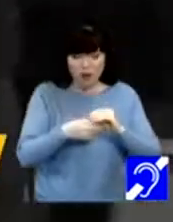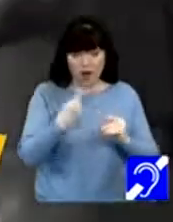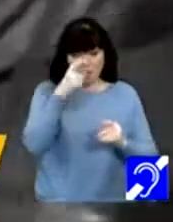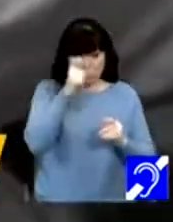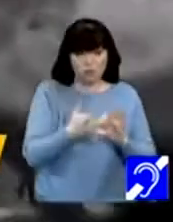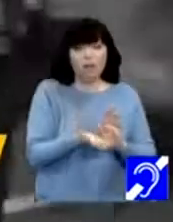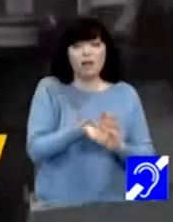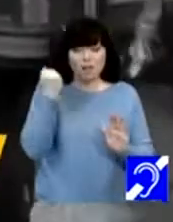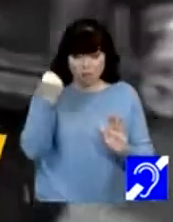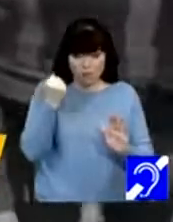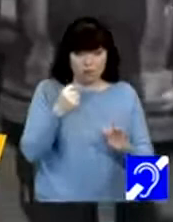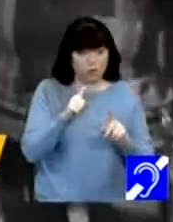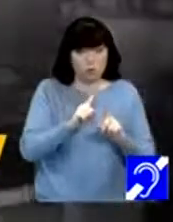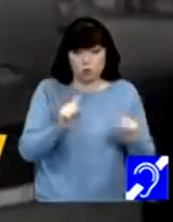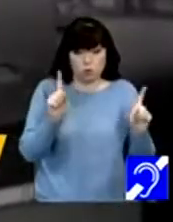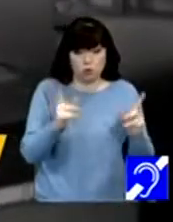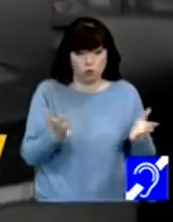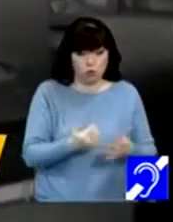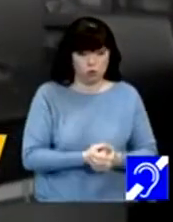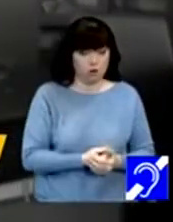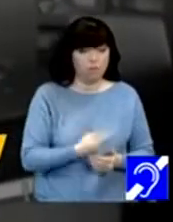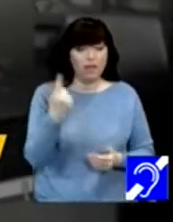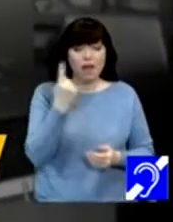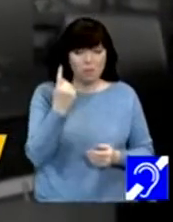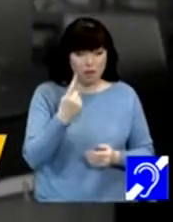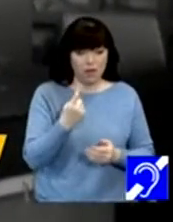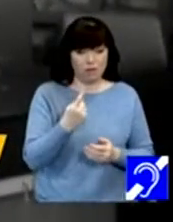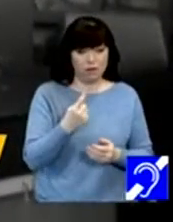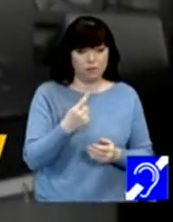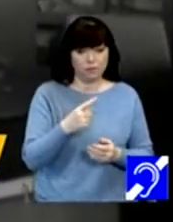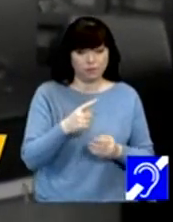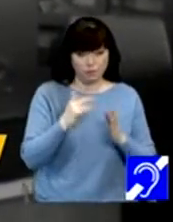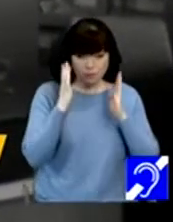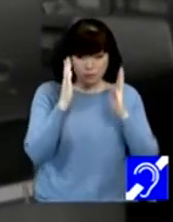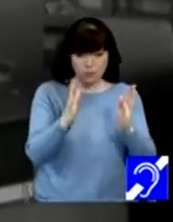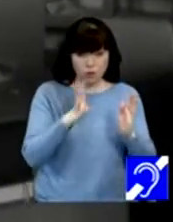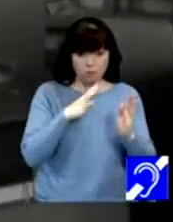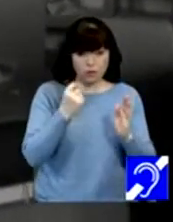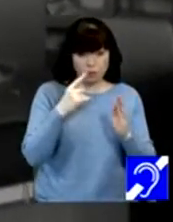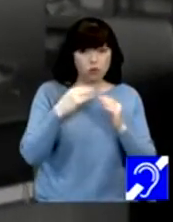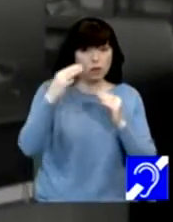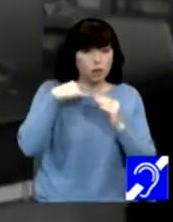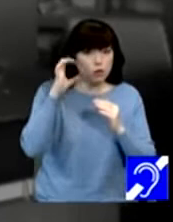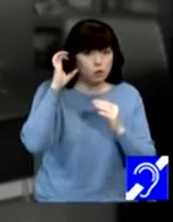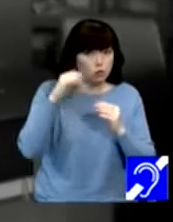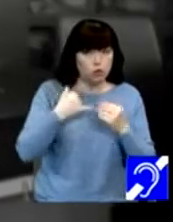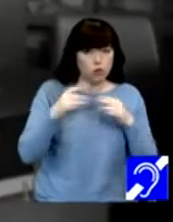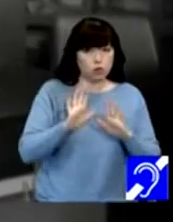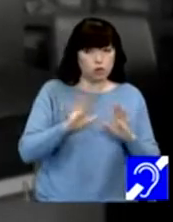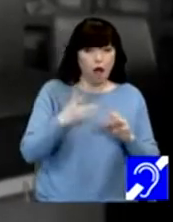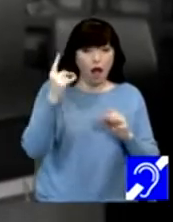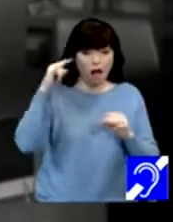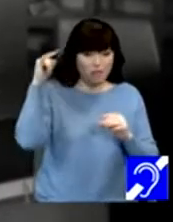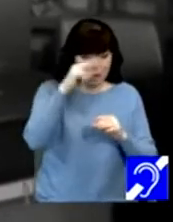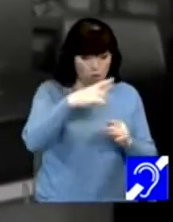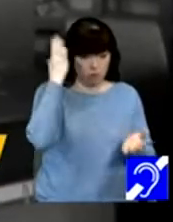angajat care a scăpat ca prin miracol. Первый прилет был где-то дальше. Я постоял, послушал, что это не у нас. И второй прилет